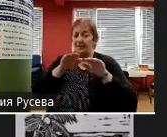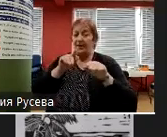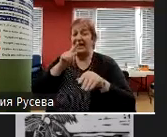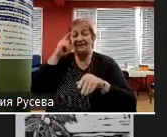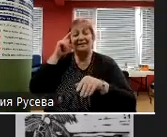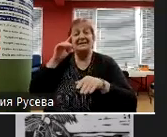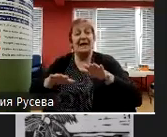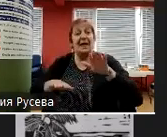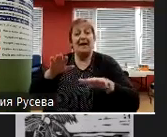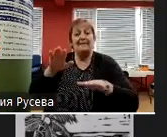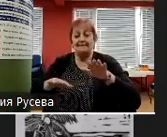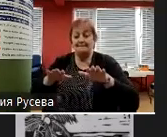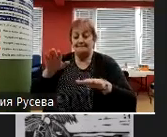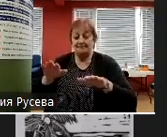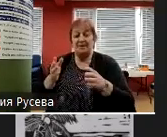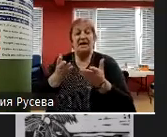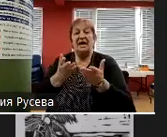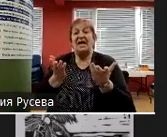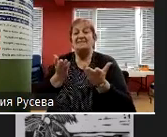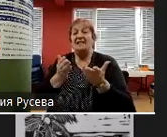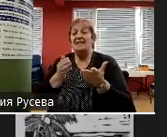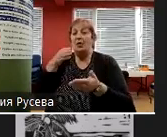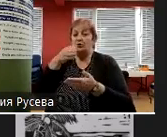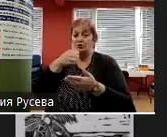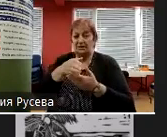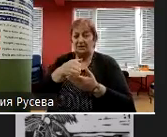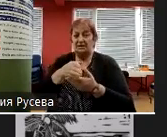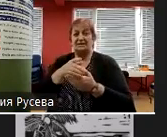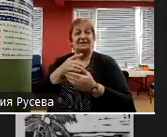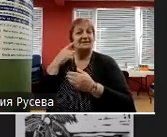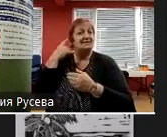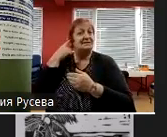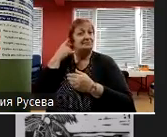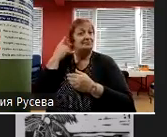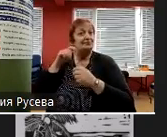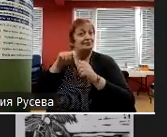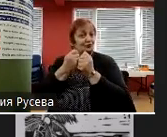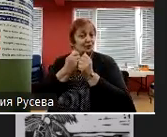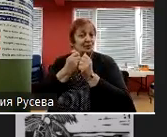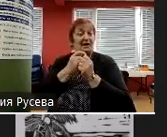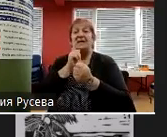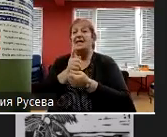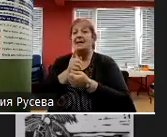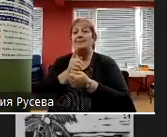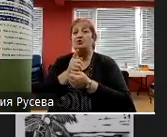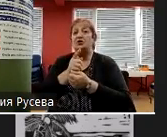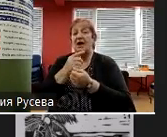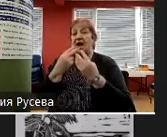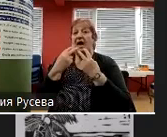прецени дали участниците с увреден слух се виждат, дали може да се